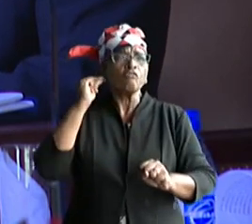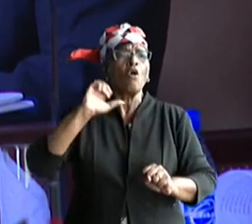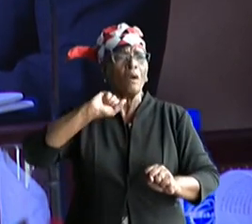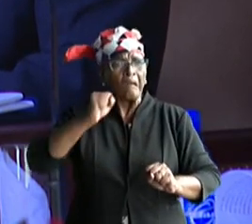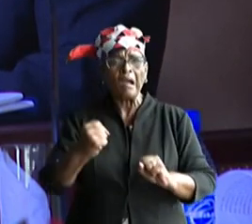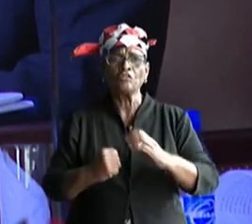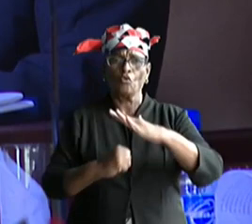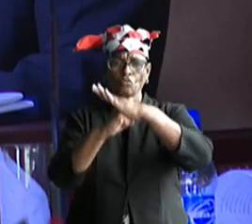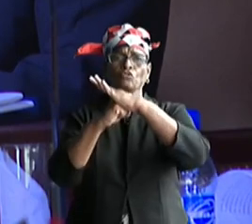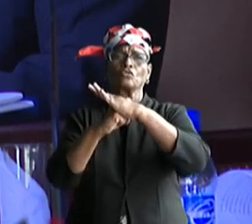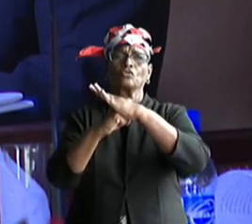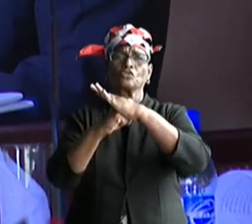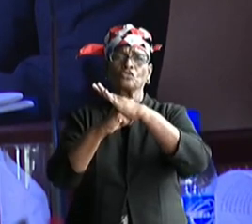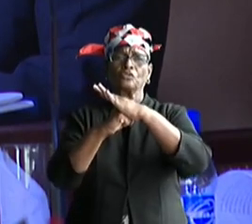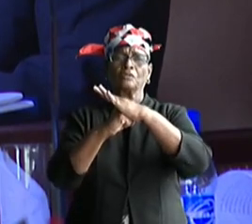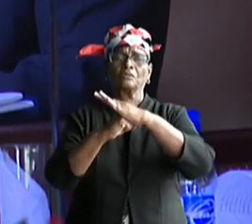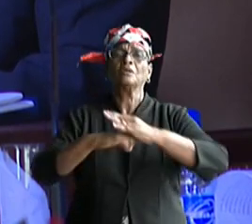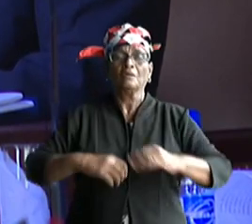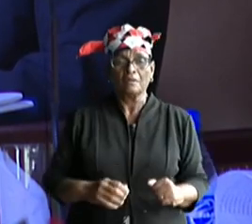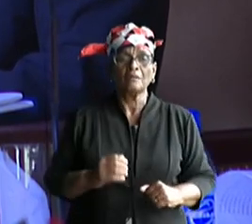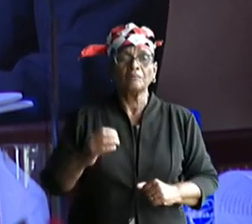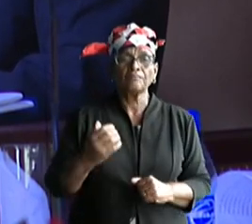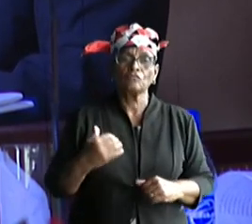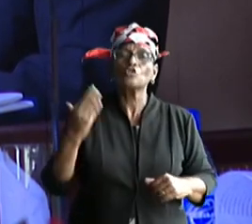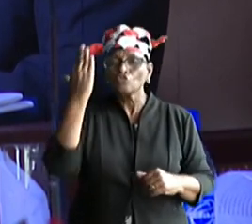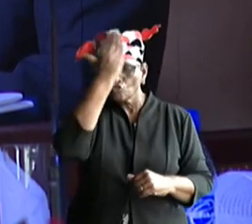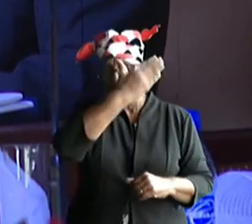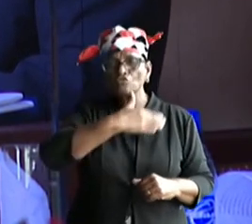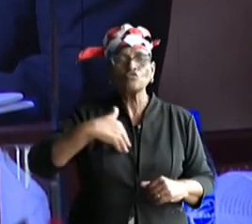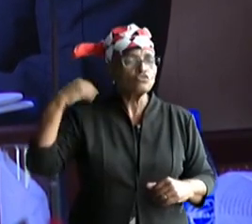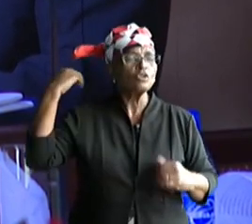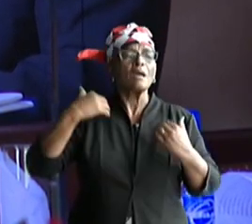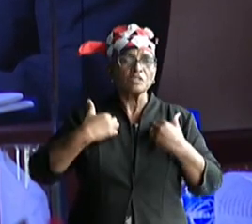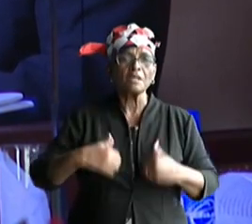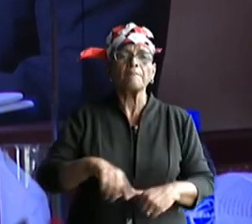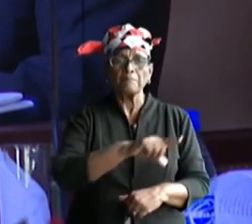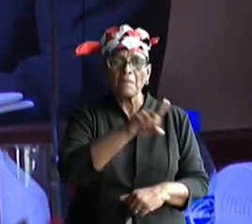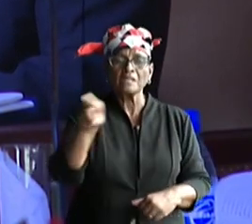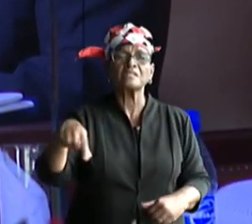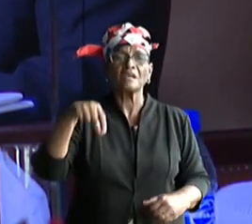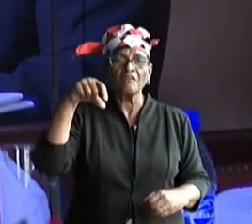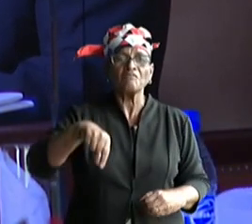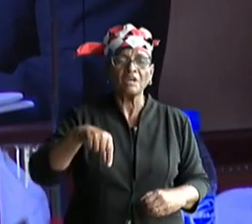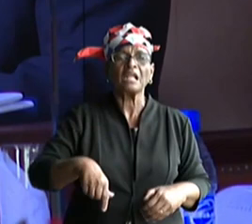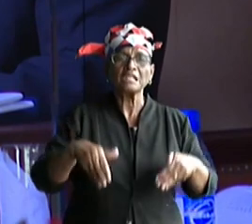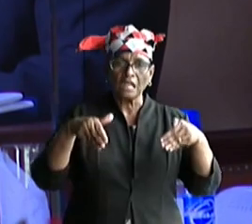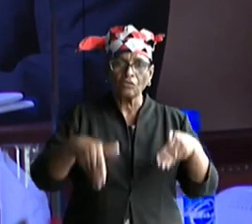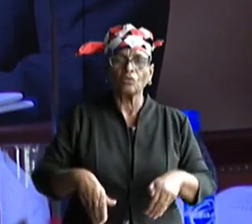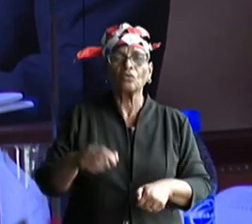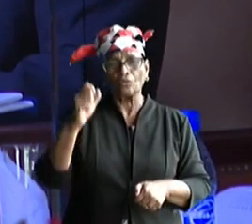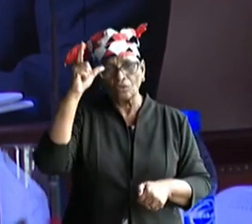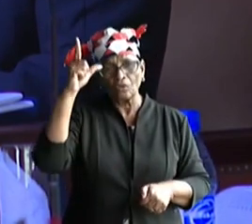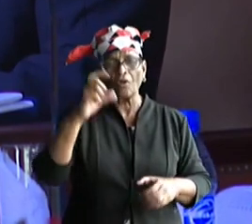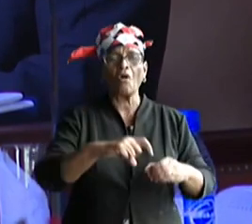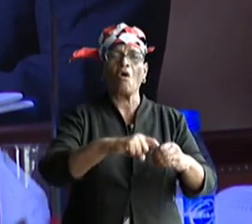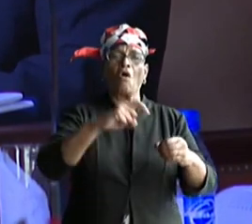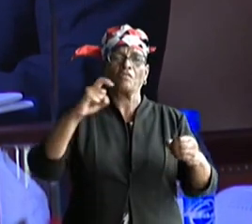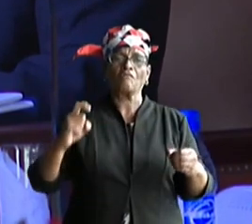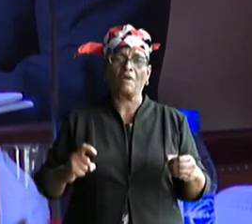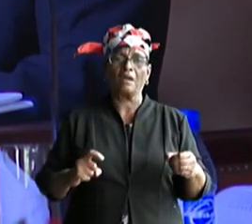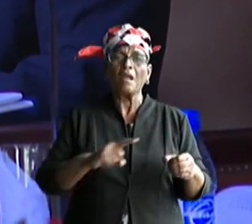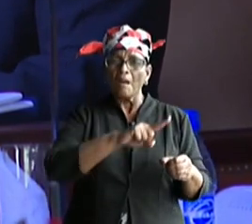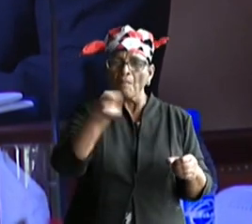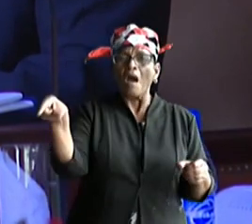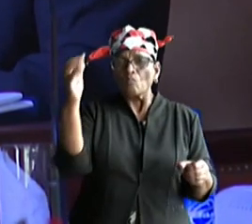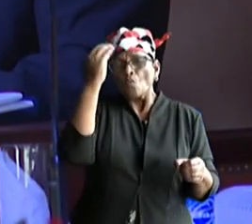jagen. Condreman, we vieren vandaag onze staatkundige onafhankelijkheid, maar